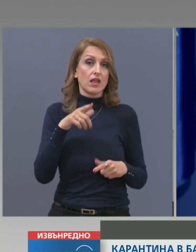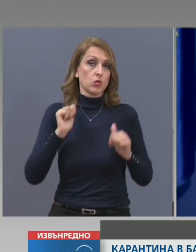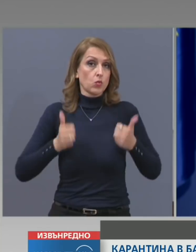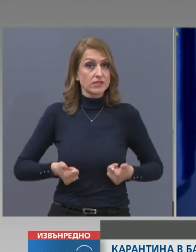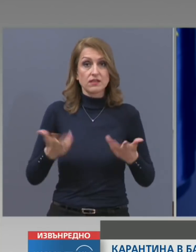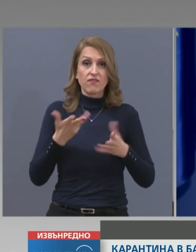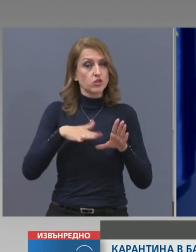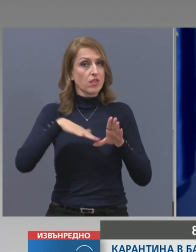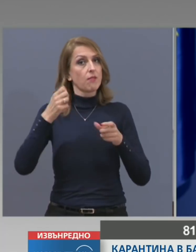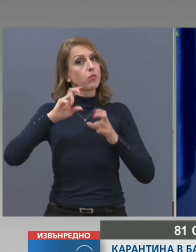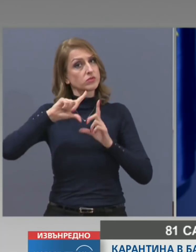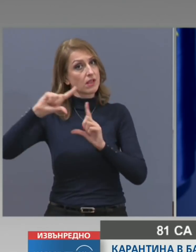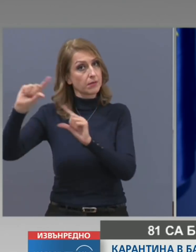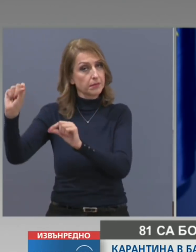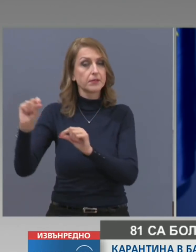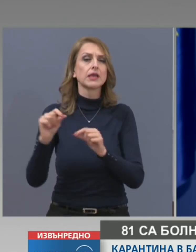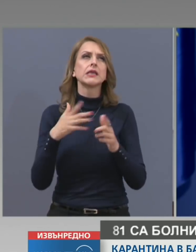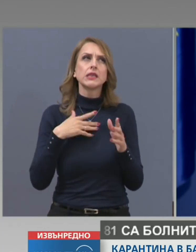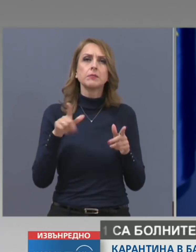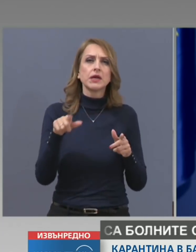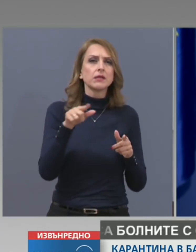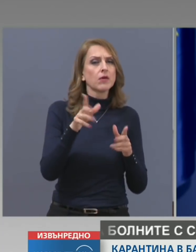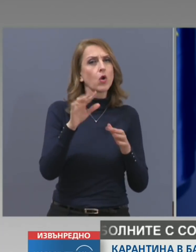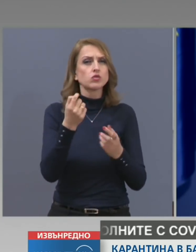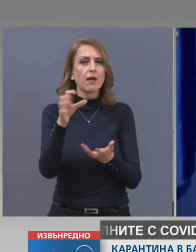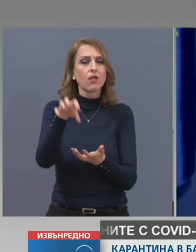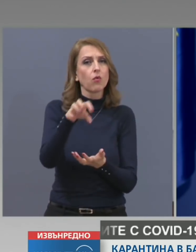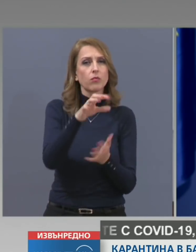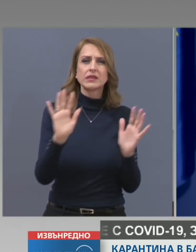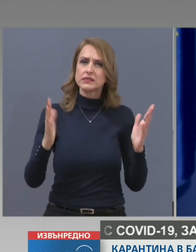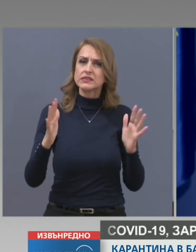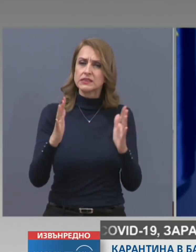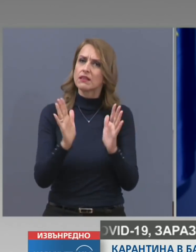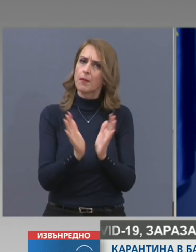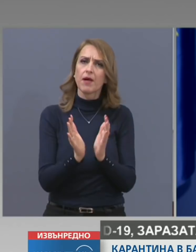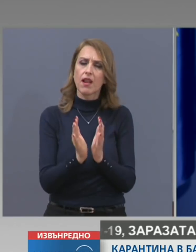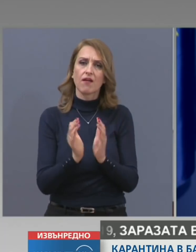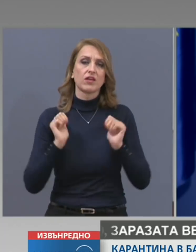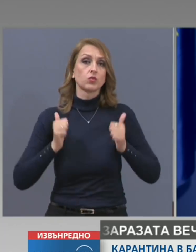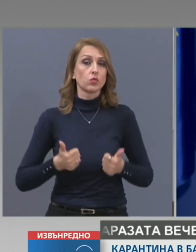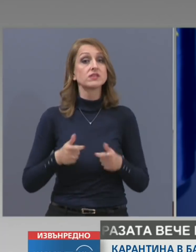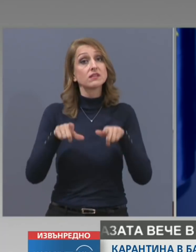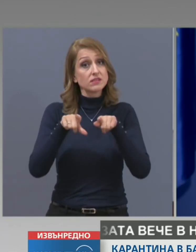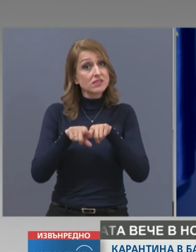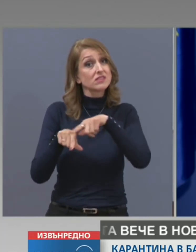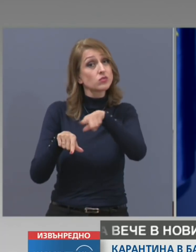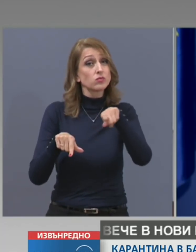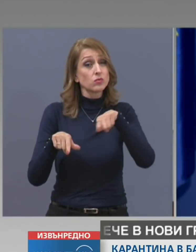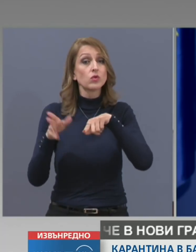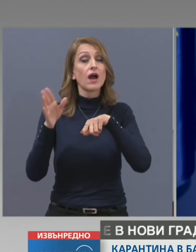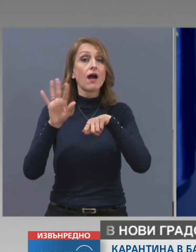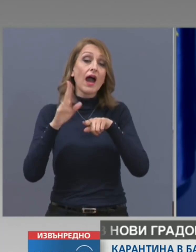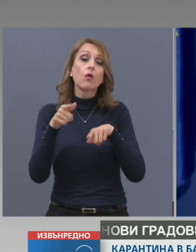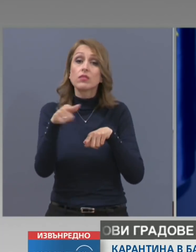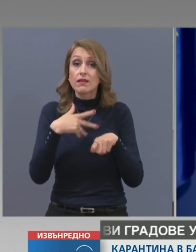и днес. Има все още малко туристи останали там. Те също ще бъдат, ако решат